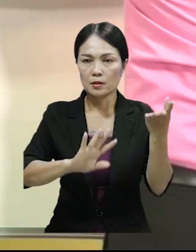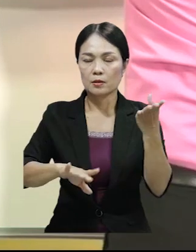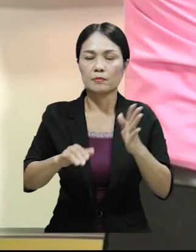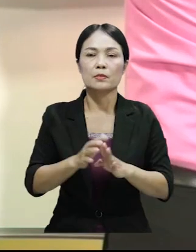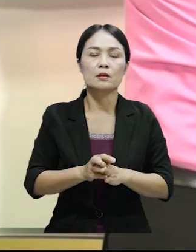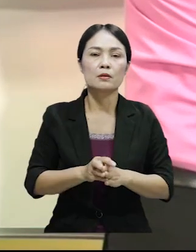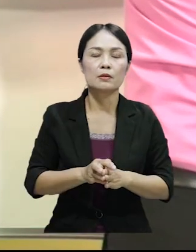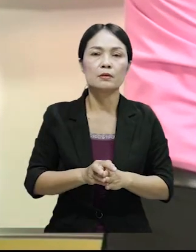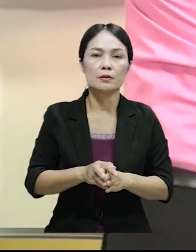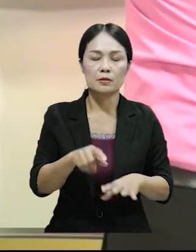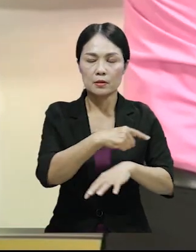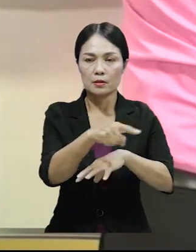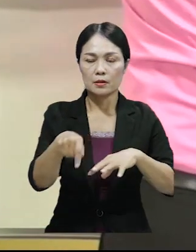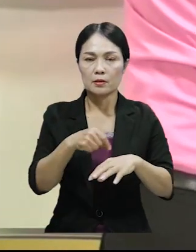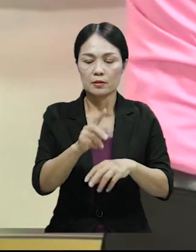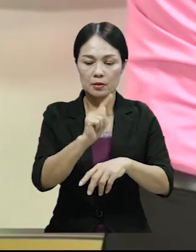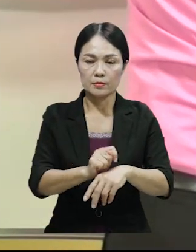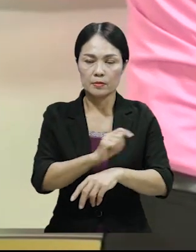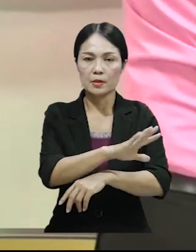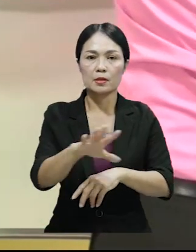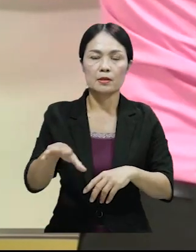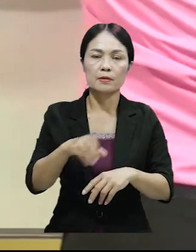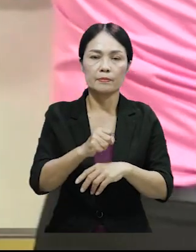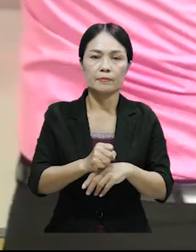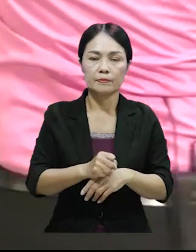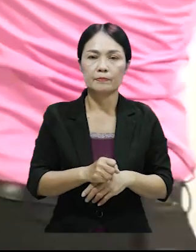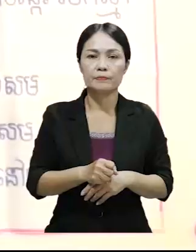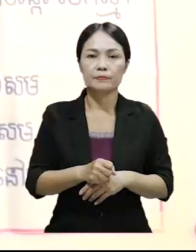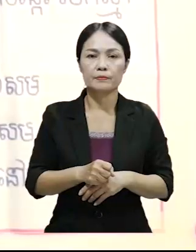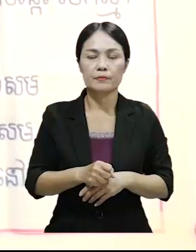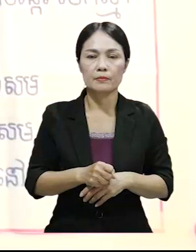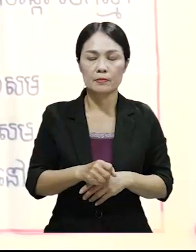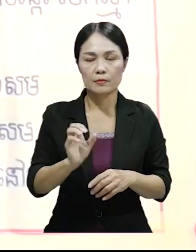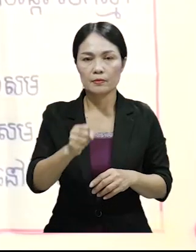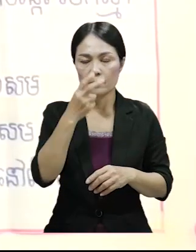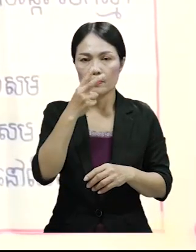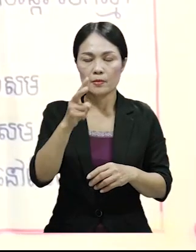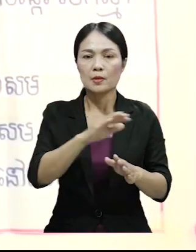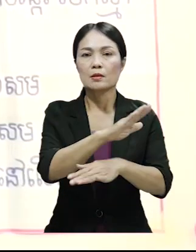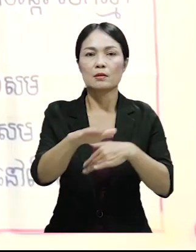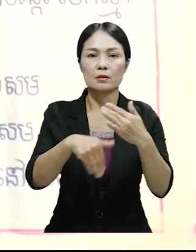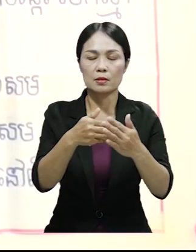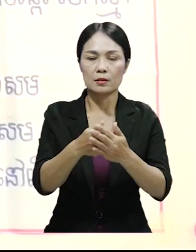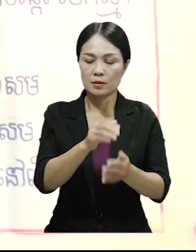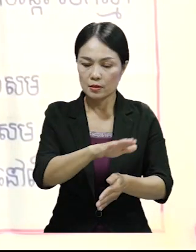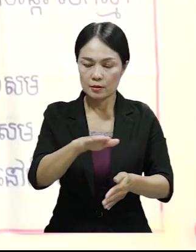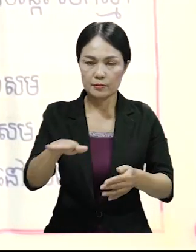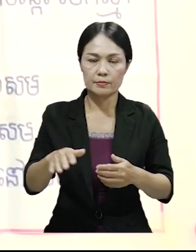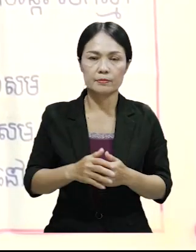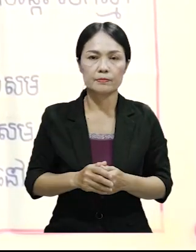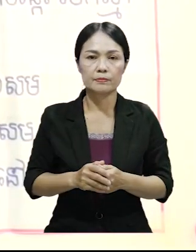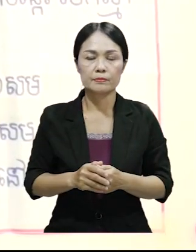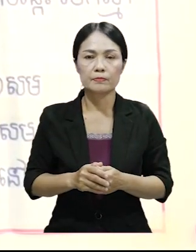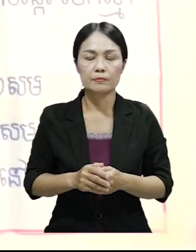បាំរាំវង់ចង្វាក់3ដែលជាចង្វាក់ប្រពៃណីខ្មែររបស់យើងណាបាទកូនមើលឃើញទាំងអស់គ្នាទេកូន